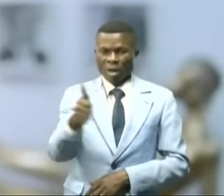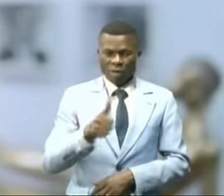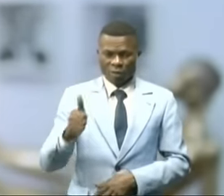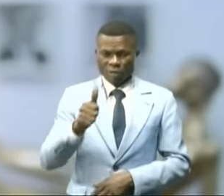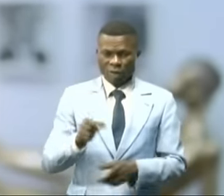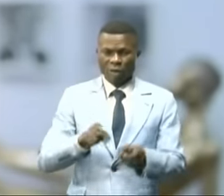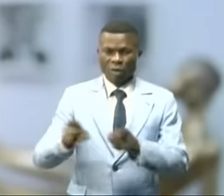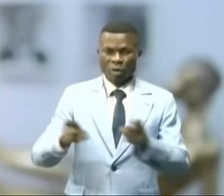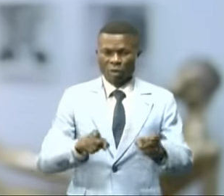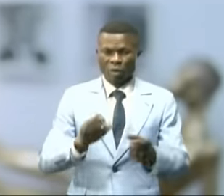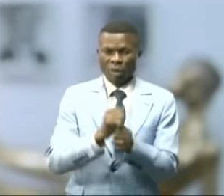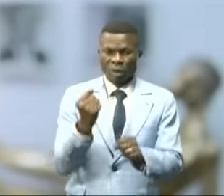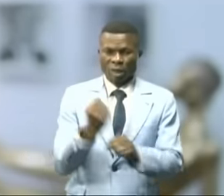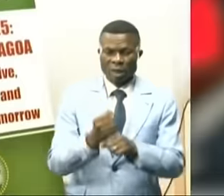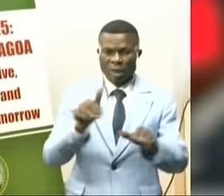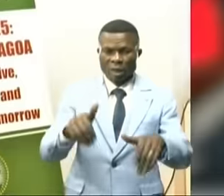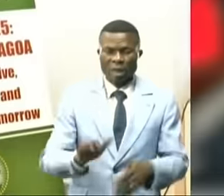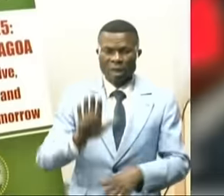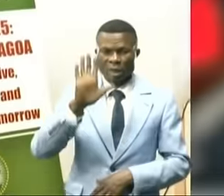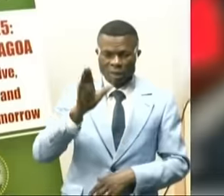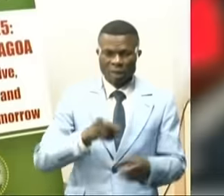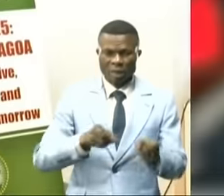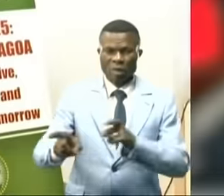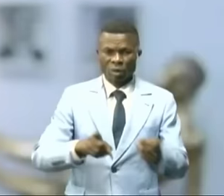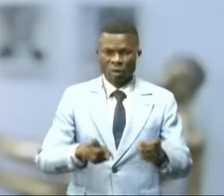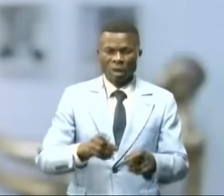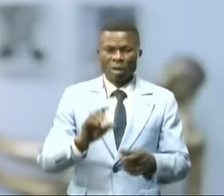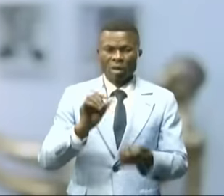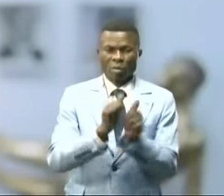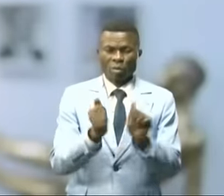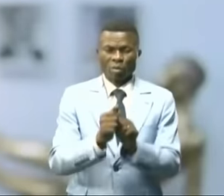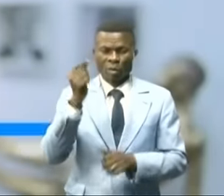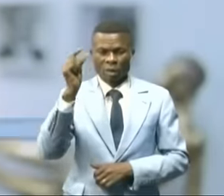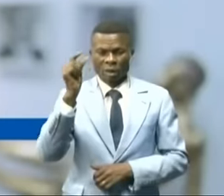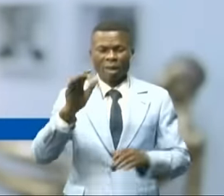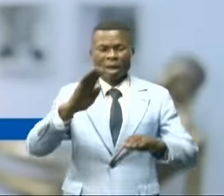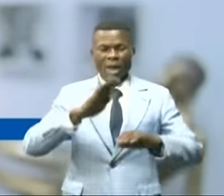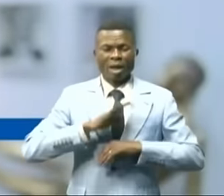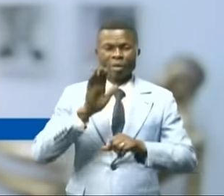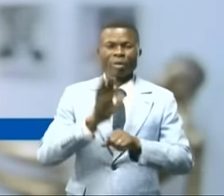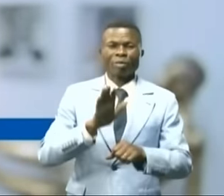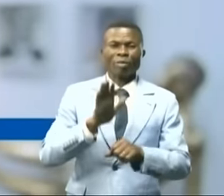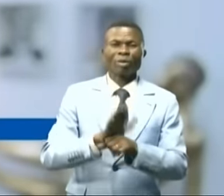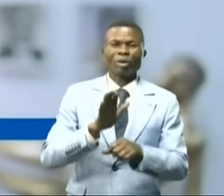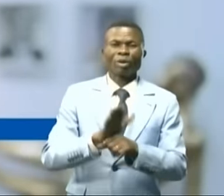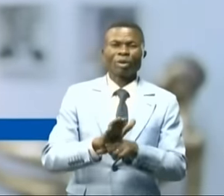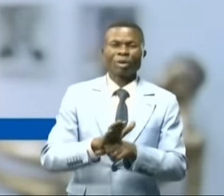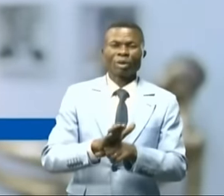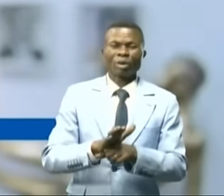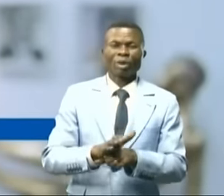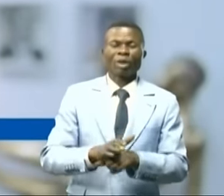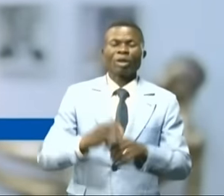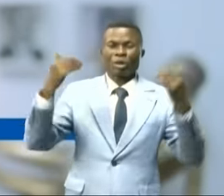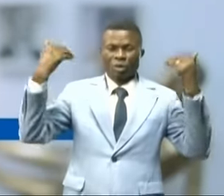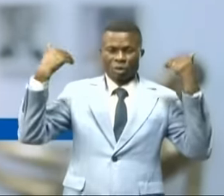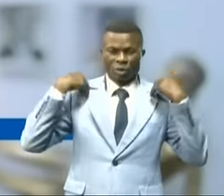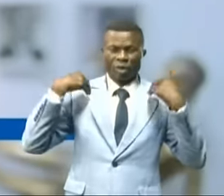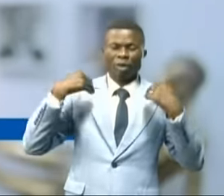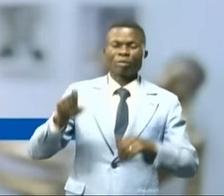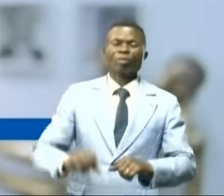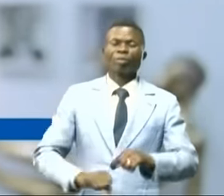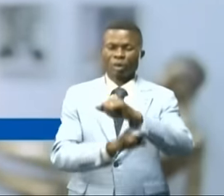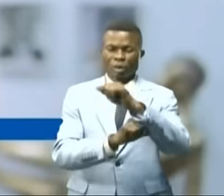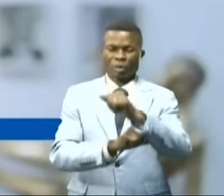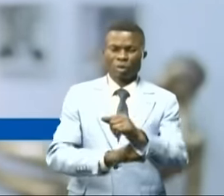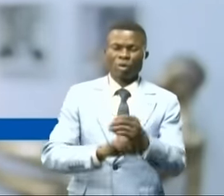secteur agricole et 5 filières du secteur minier, à la grande satisfaction de son autorité qui tient à ce